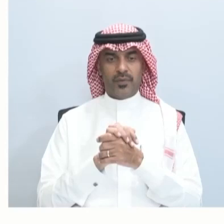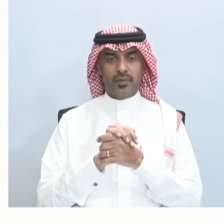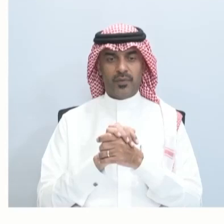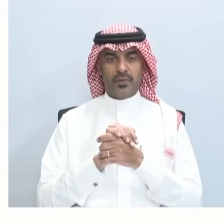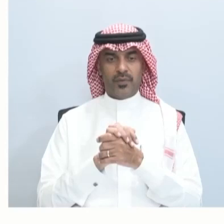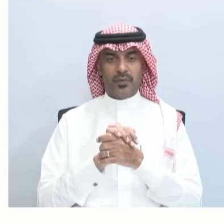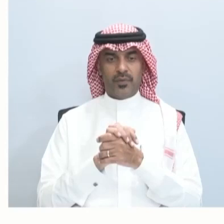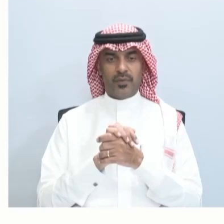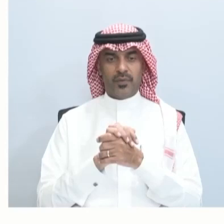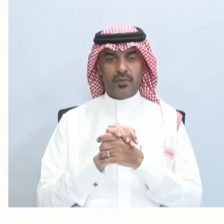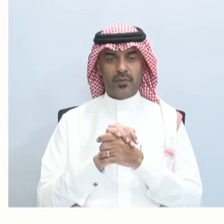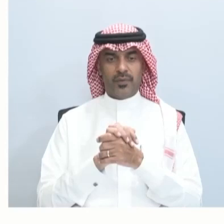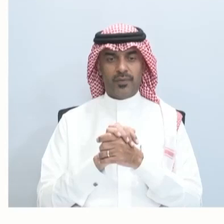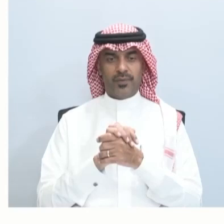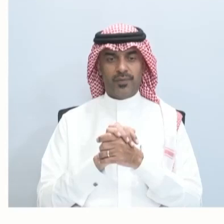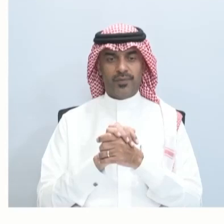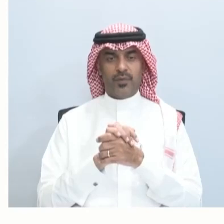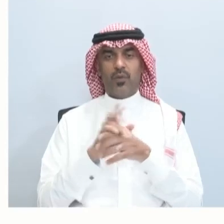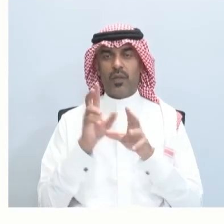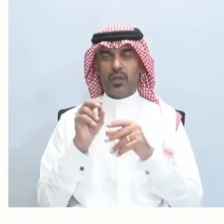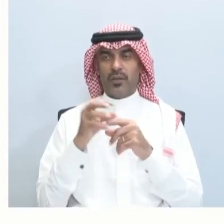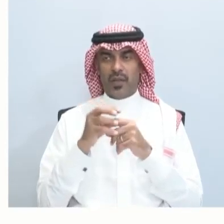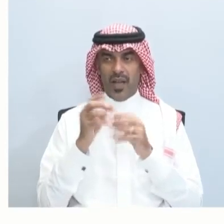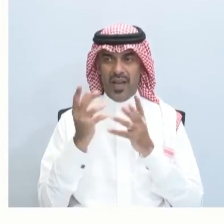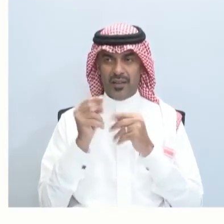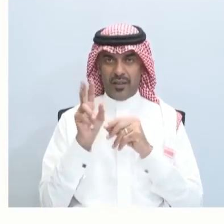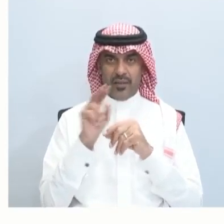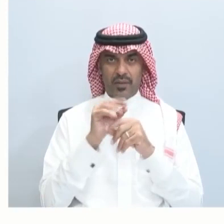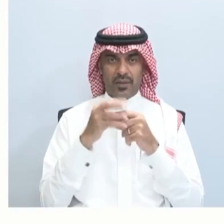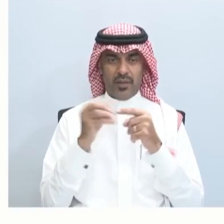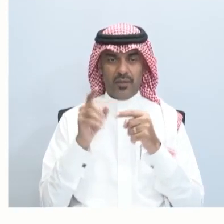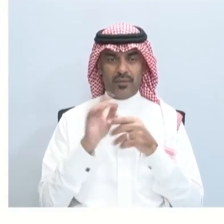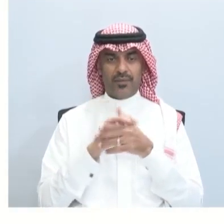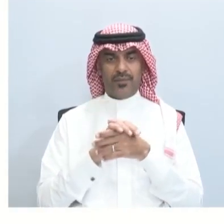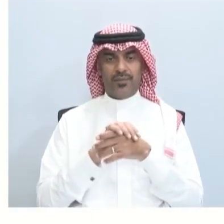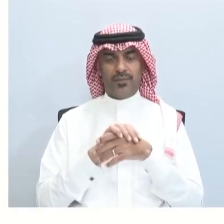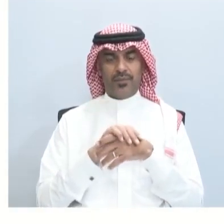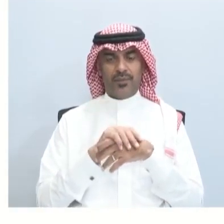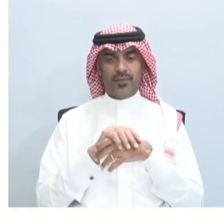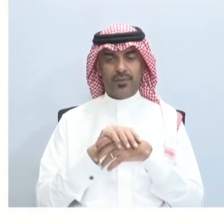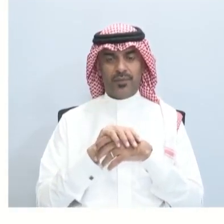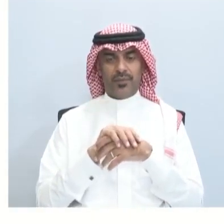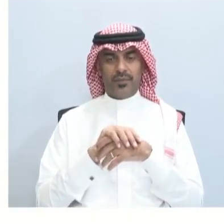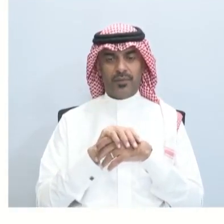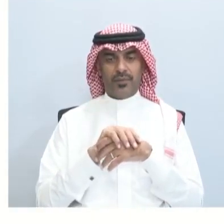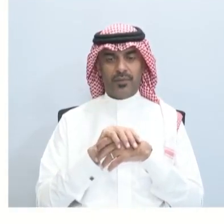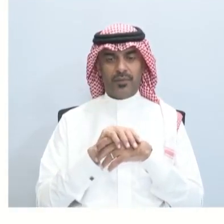للطرفين وهنا قمنا بطرح نفس العدد للطرفين فان المتباينه ستبقى صحيحه